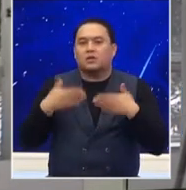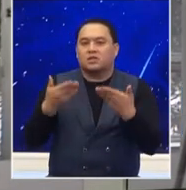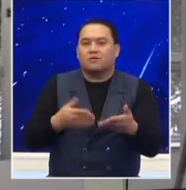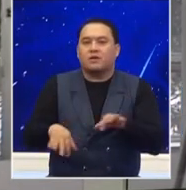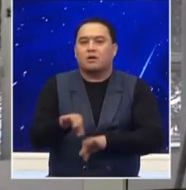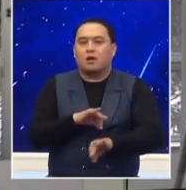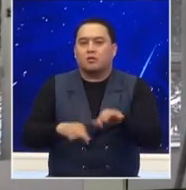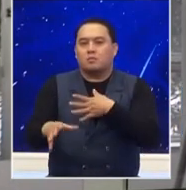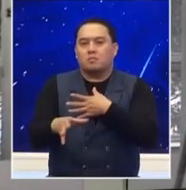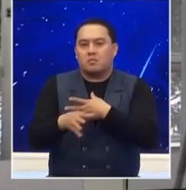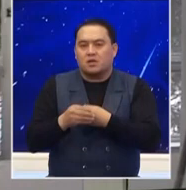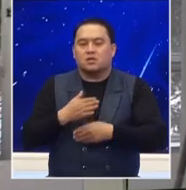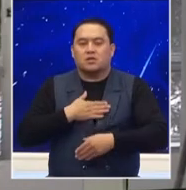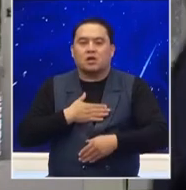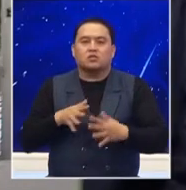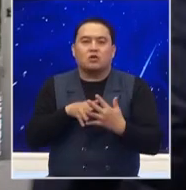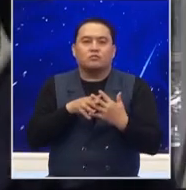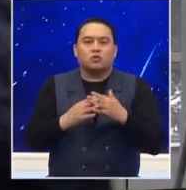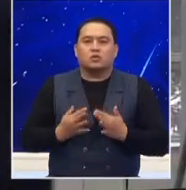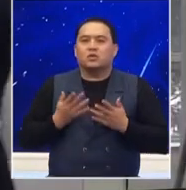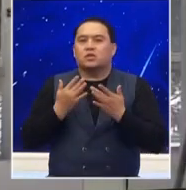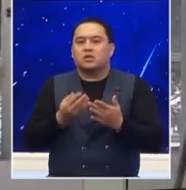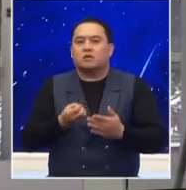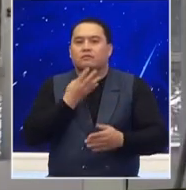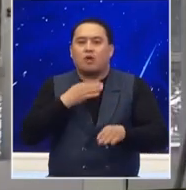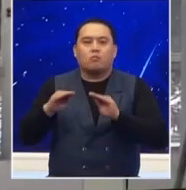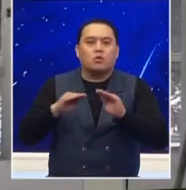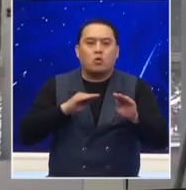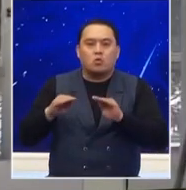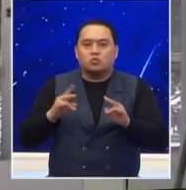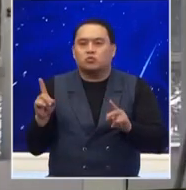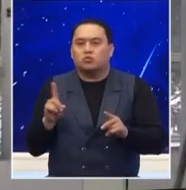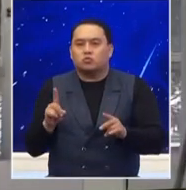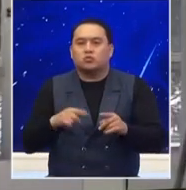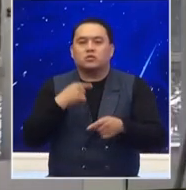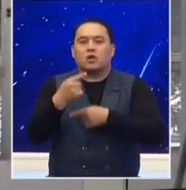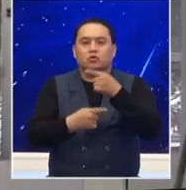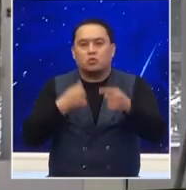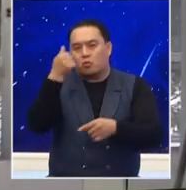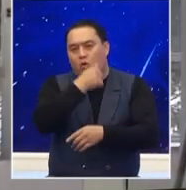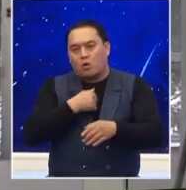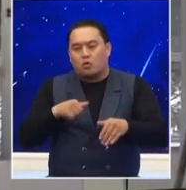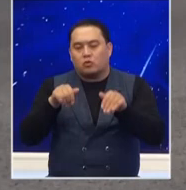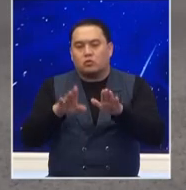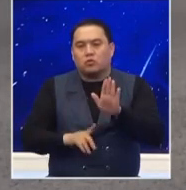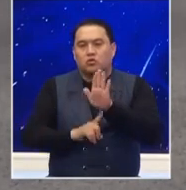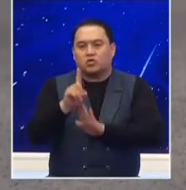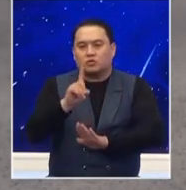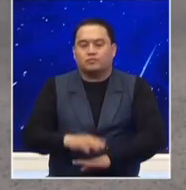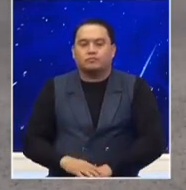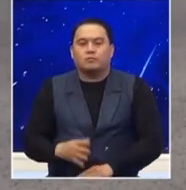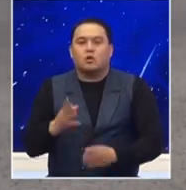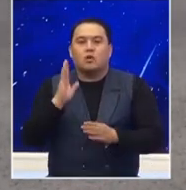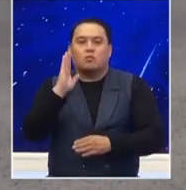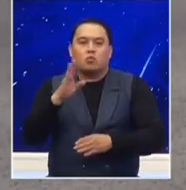проекты. Вместе с тем, некоторые населенные пункты требуют благоустройства. Надеемся, что сможем уже в следующем году начать все работы. Будут